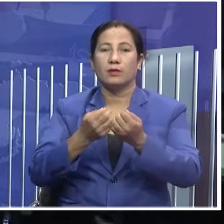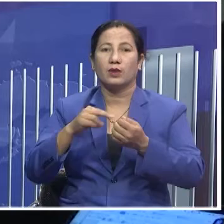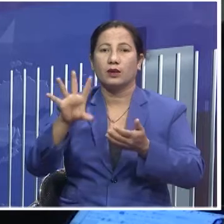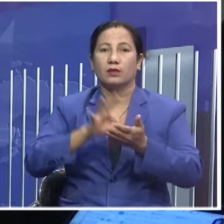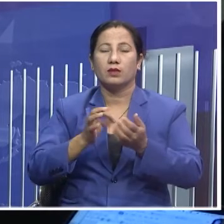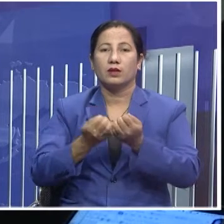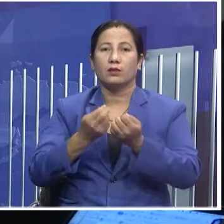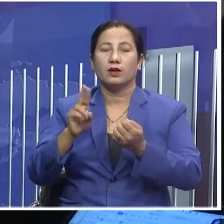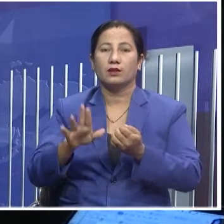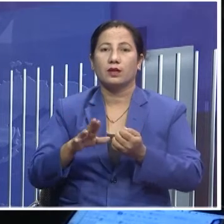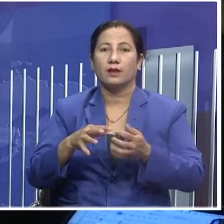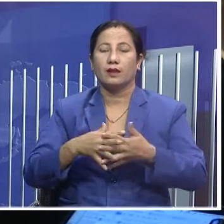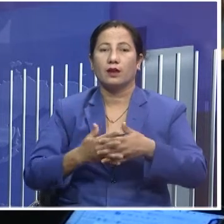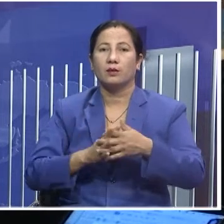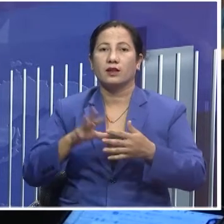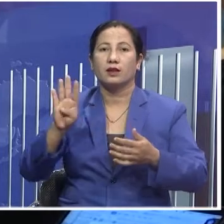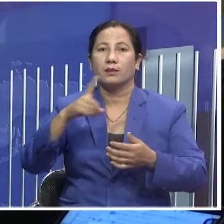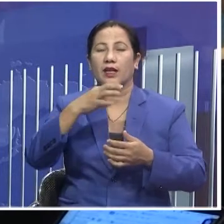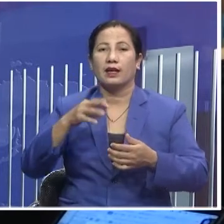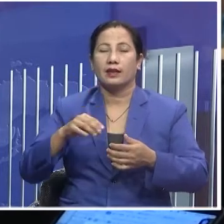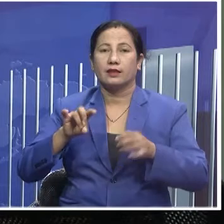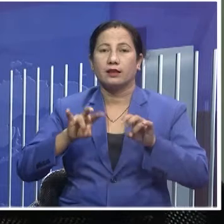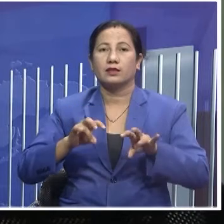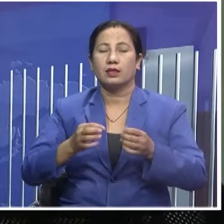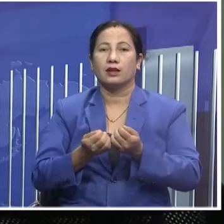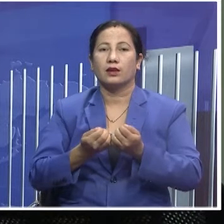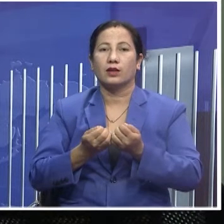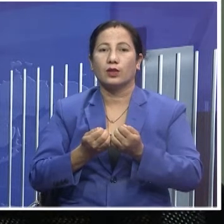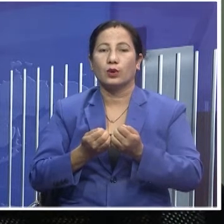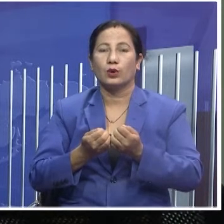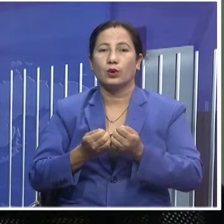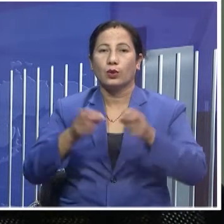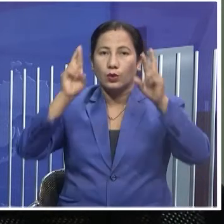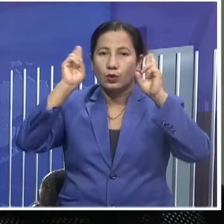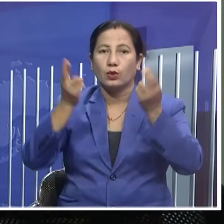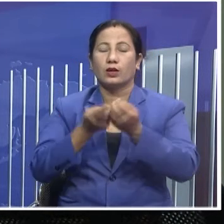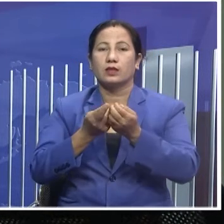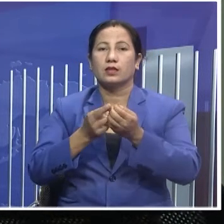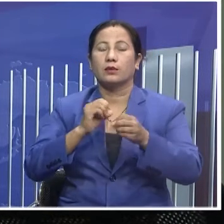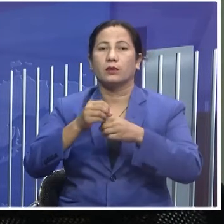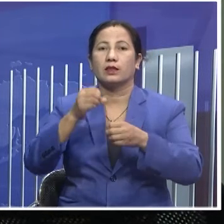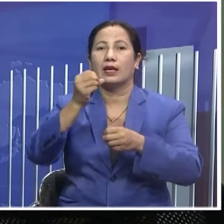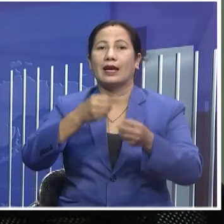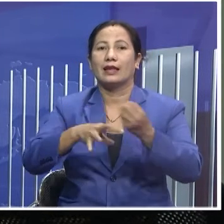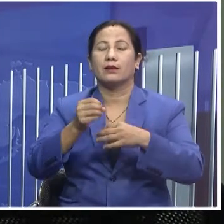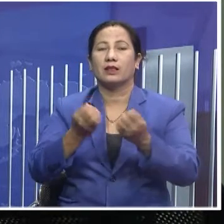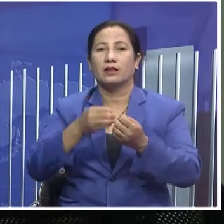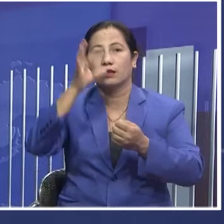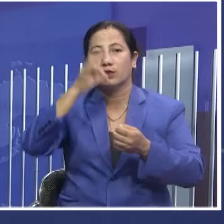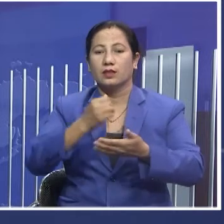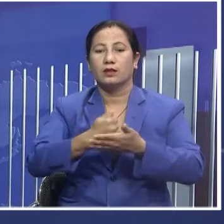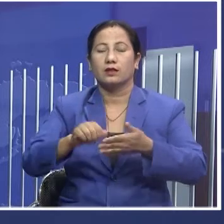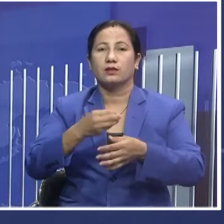टिप्पणी गर्नुभएको छ। अमेरिका, बेलायत र अस्ट्रेलियाले गरेको परिष्कृत रक्षा प्रविधि आदान प्रदान गर्ने विशेष सुरक्षा